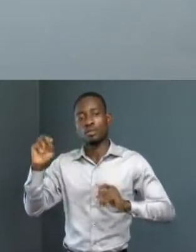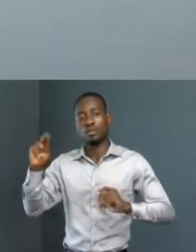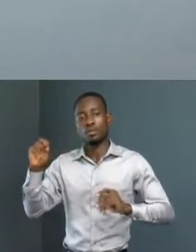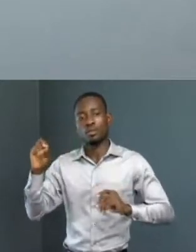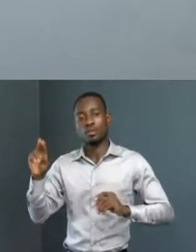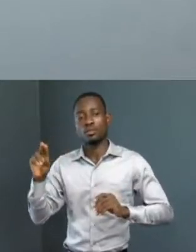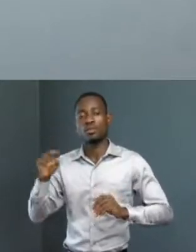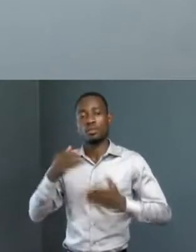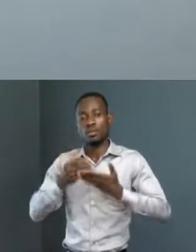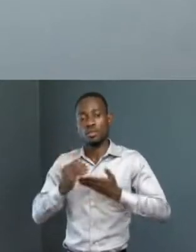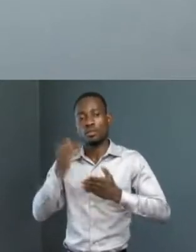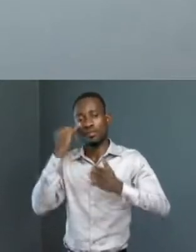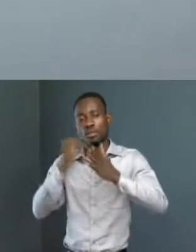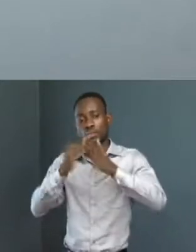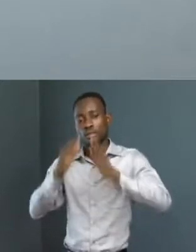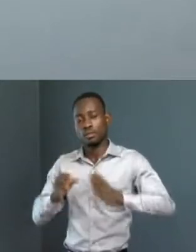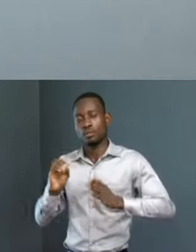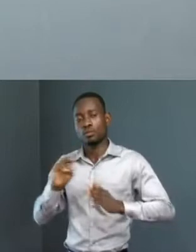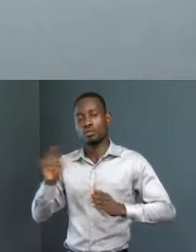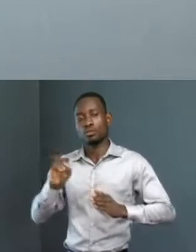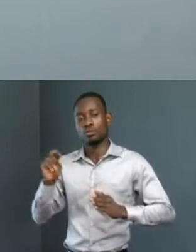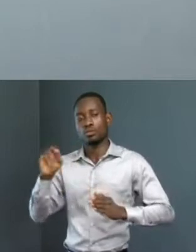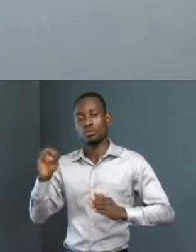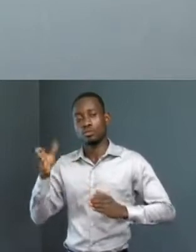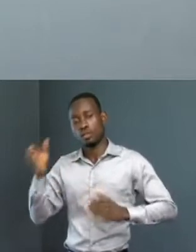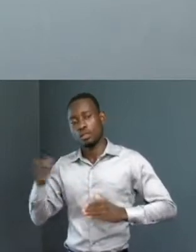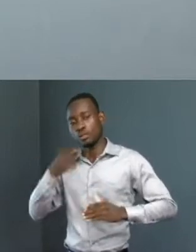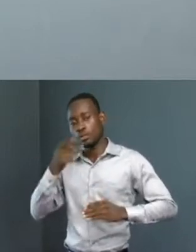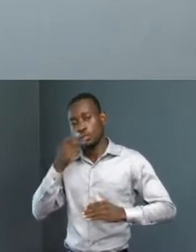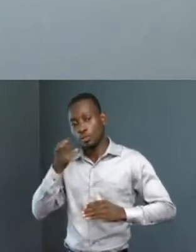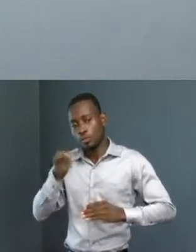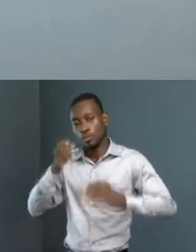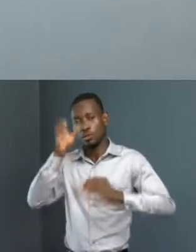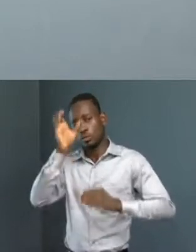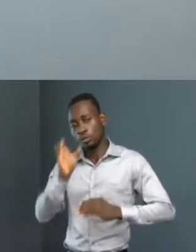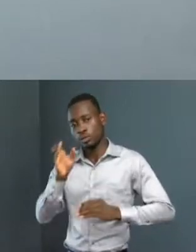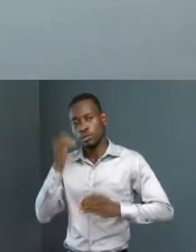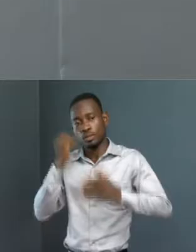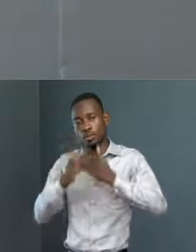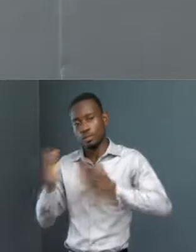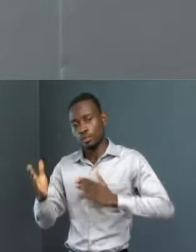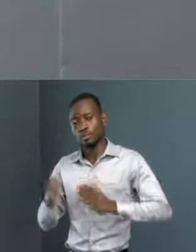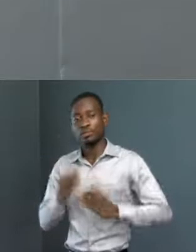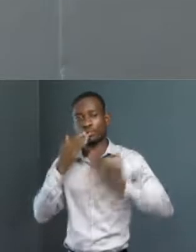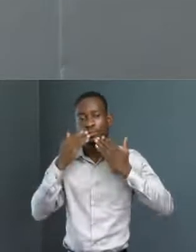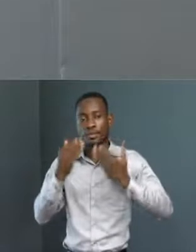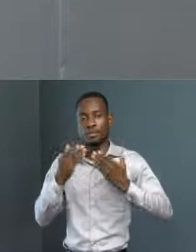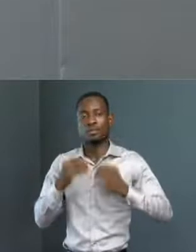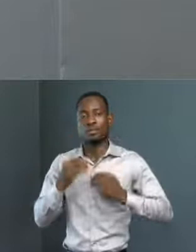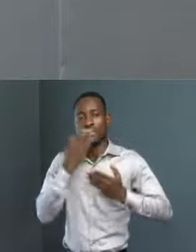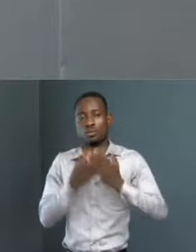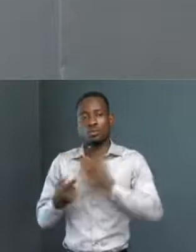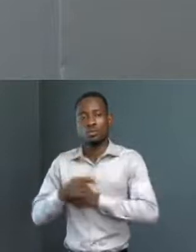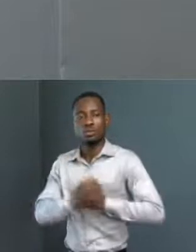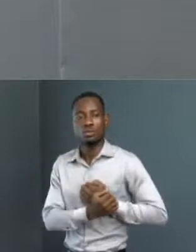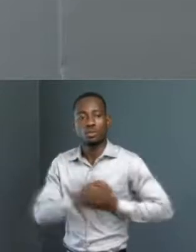mais bien avant, l'inspecteur Nzonou est là pour nous parler un tout petit peu de ce chapitre. Inspecteur, vous avez la parole. Merci bien. Bonjour chers